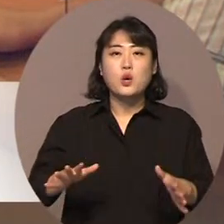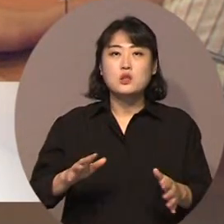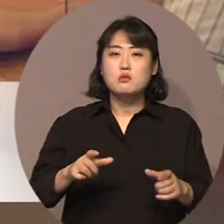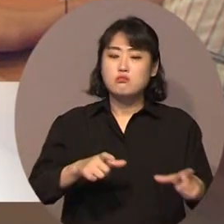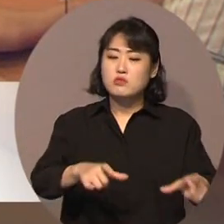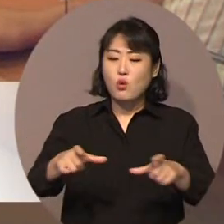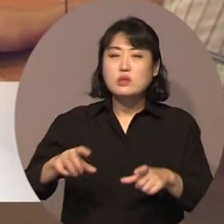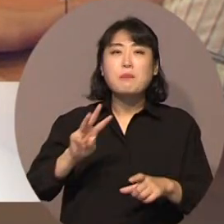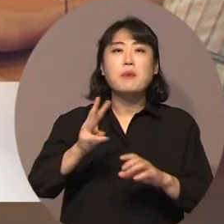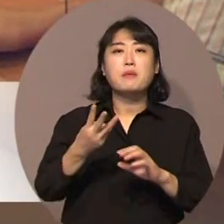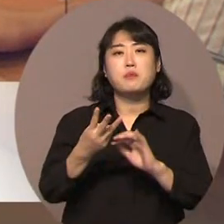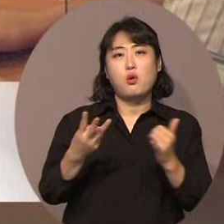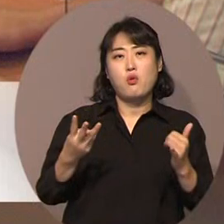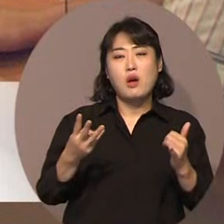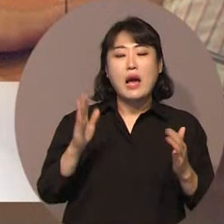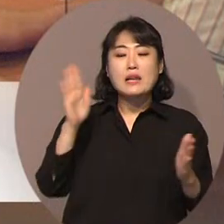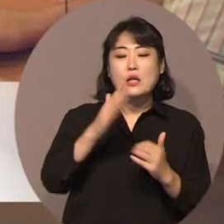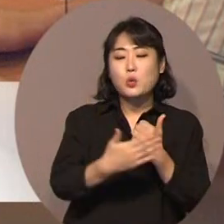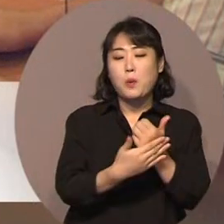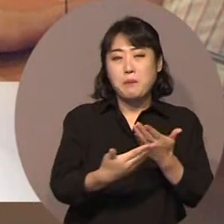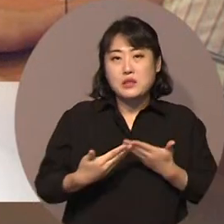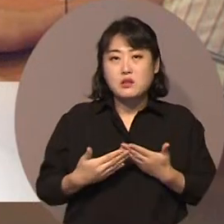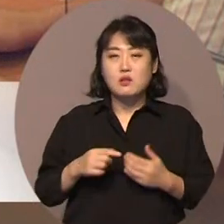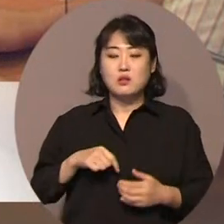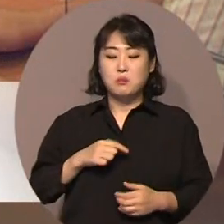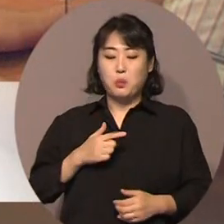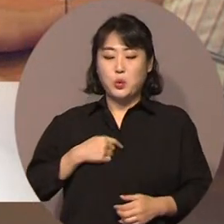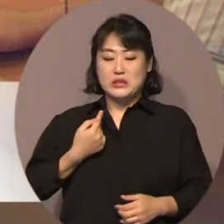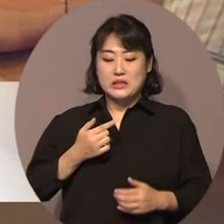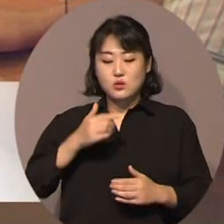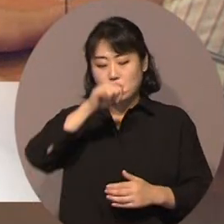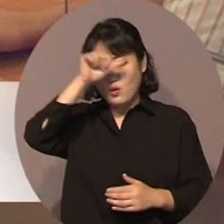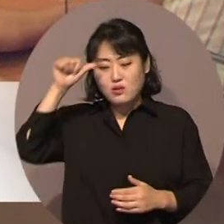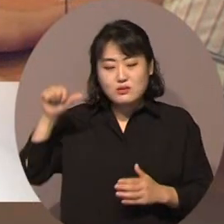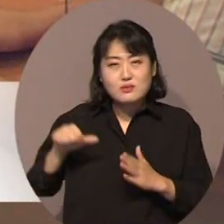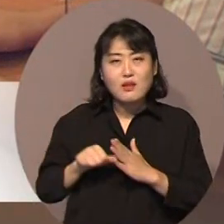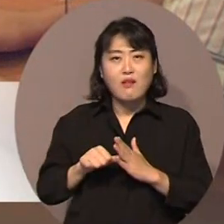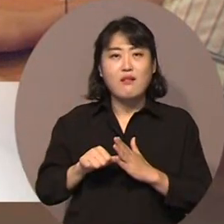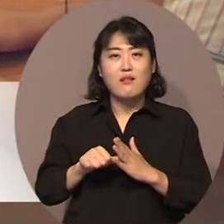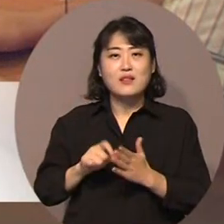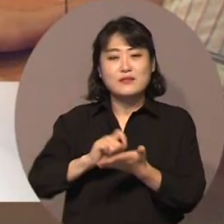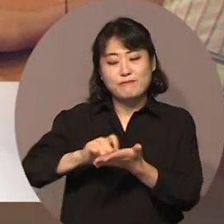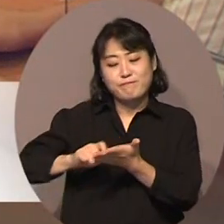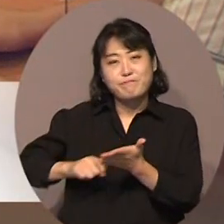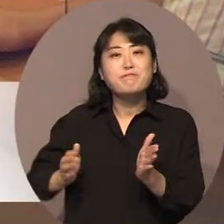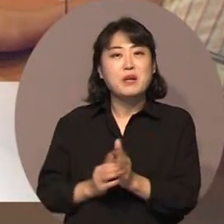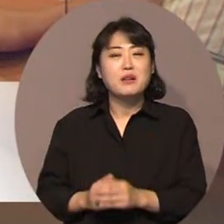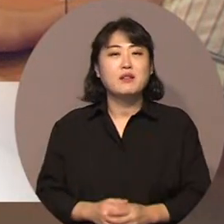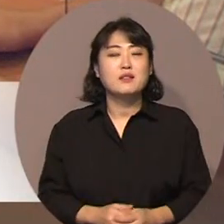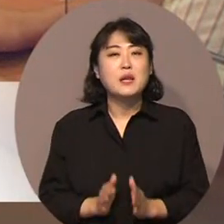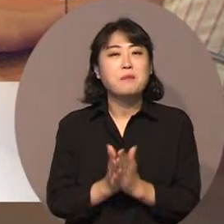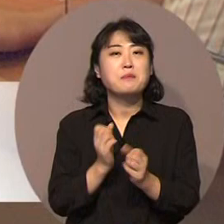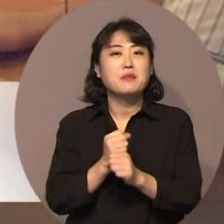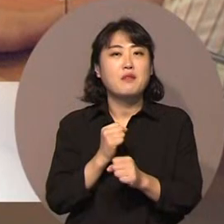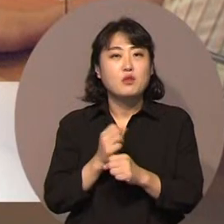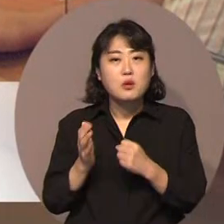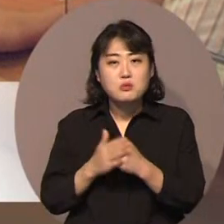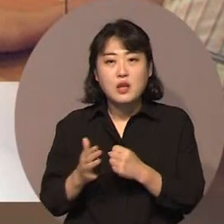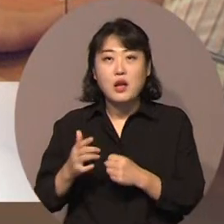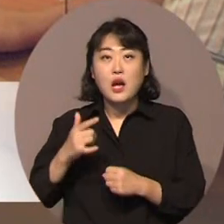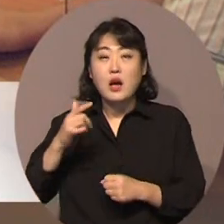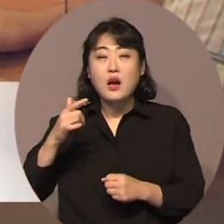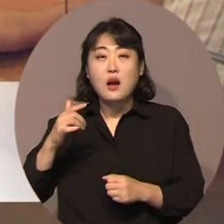도움으로 자서전을 만들었습니다. 어르신들은 자신의 과거를 돌아보고 학생들은 글쓰기와 인터뷰하는 방법 등을